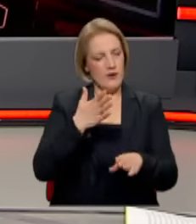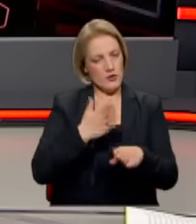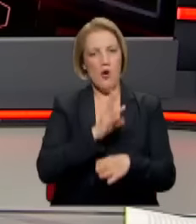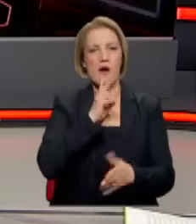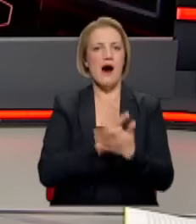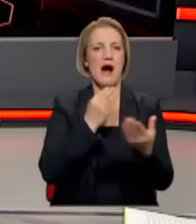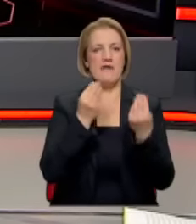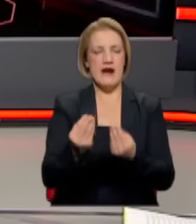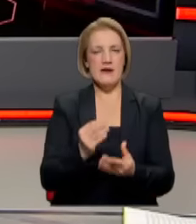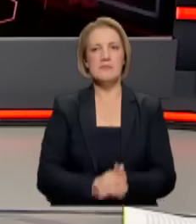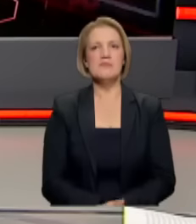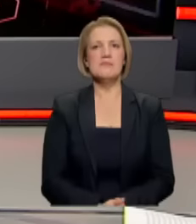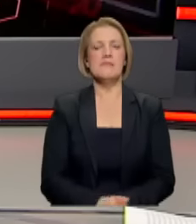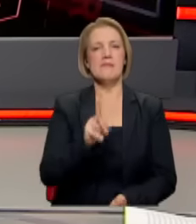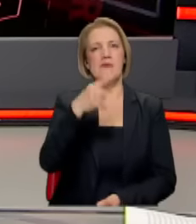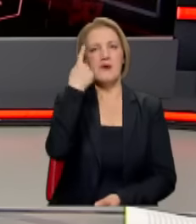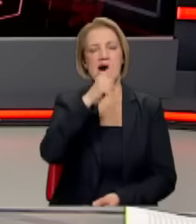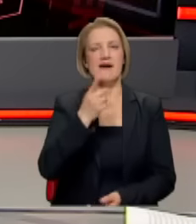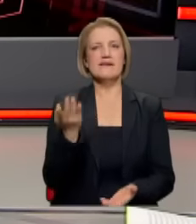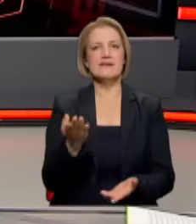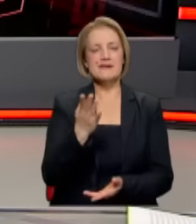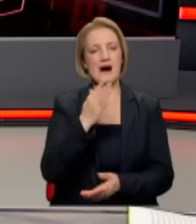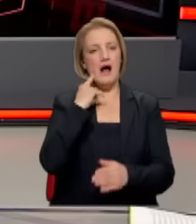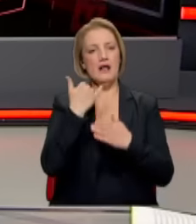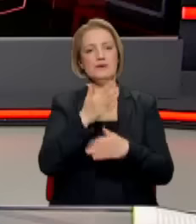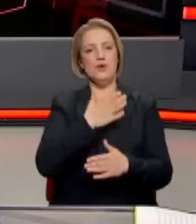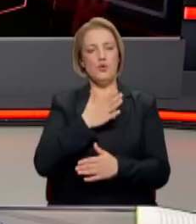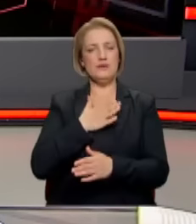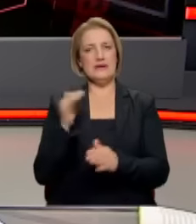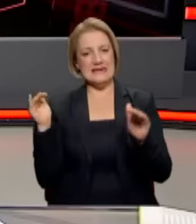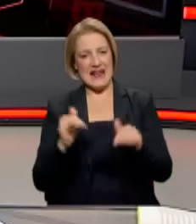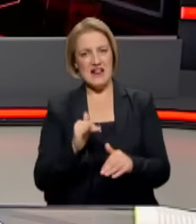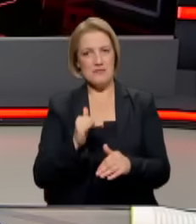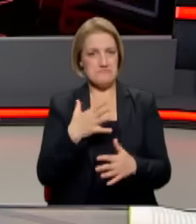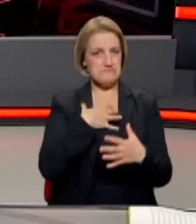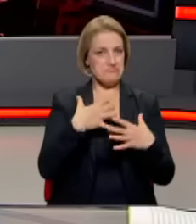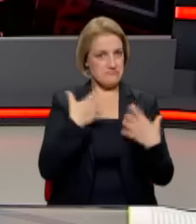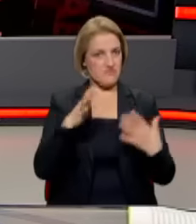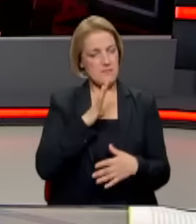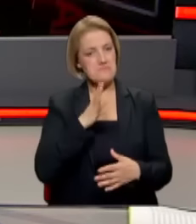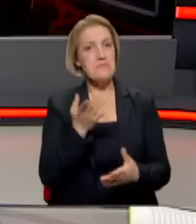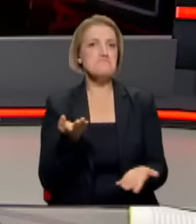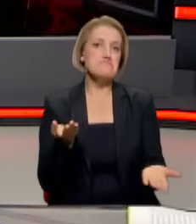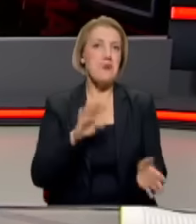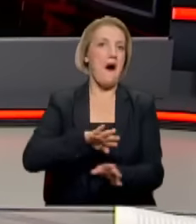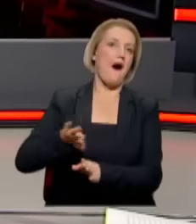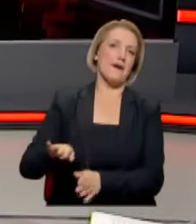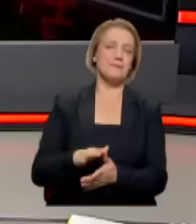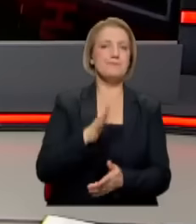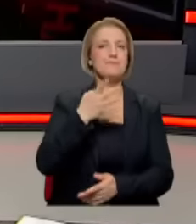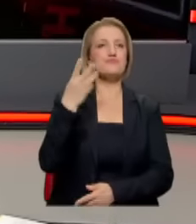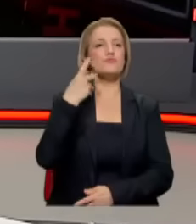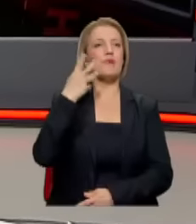da verir Dolayısıyla seçmenin önüne çıkmaya cesaret ediyorlarsa O da ayrı bir hikayedir yani neyse Erdoğan aday olmak